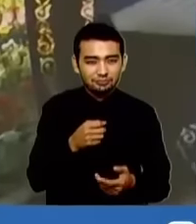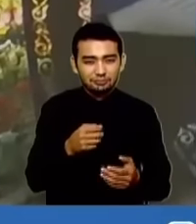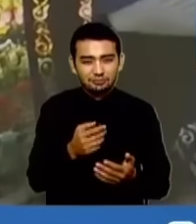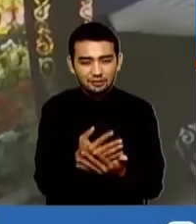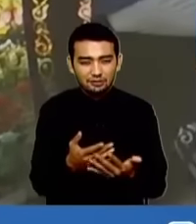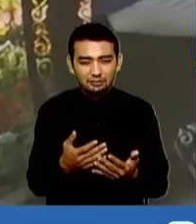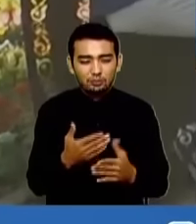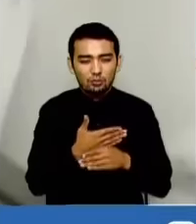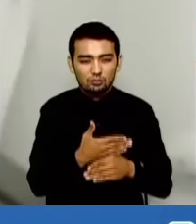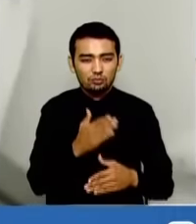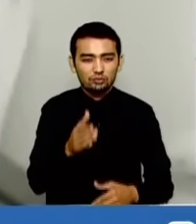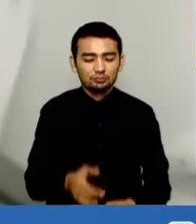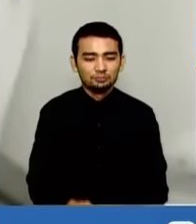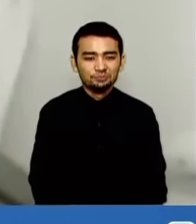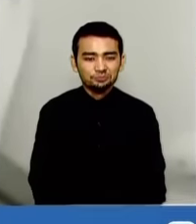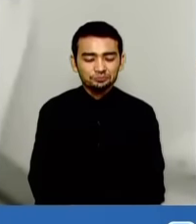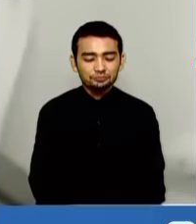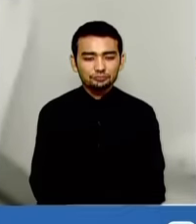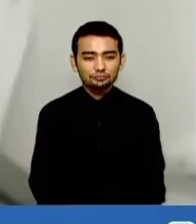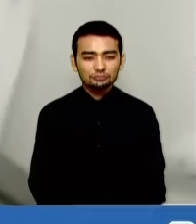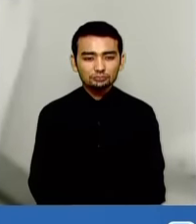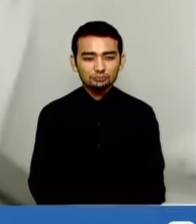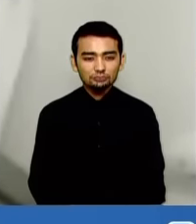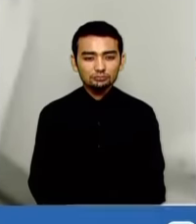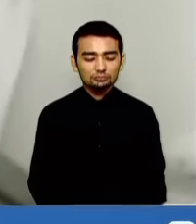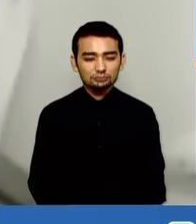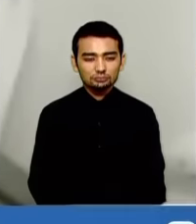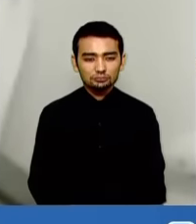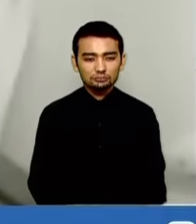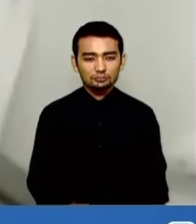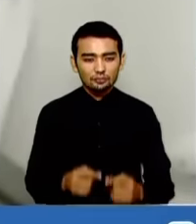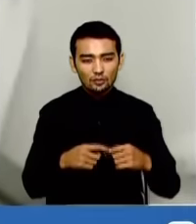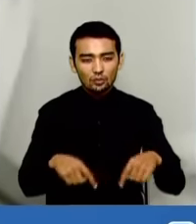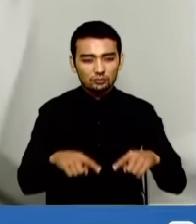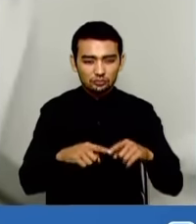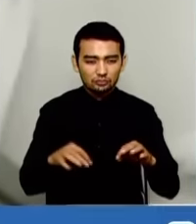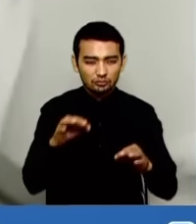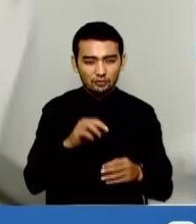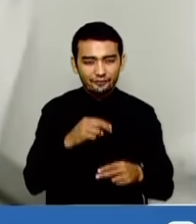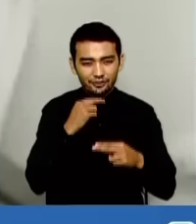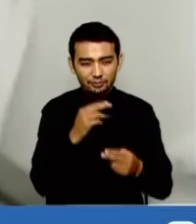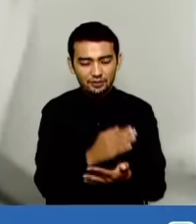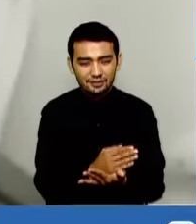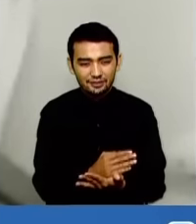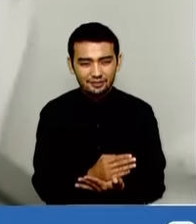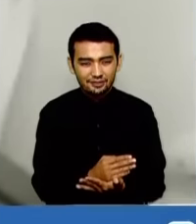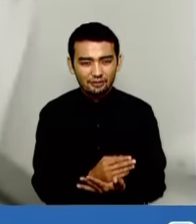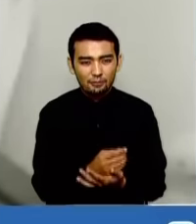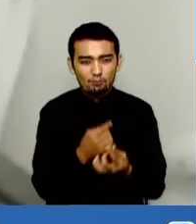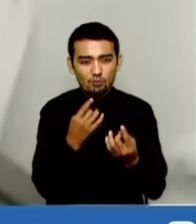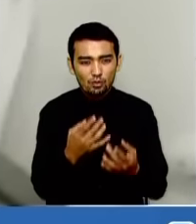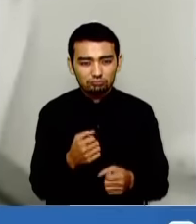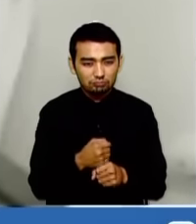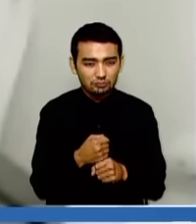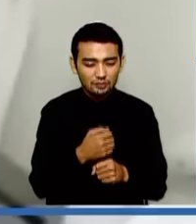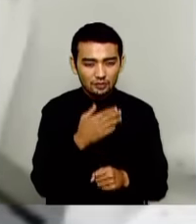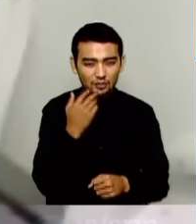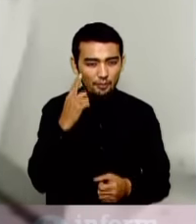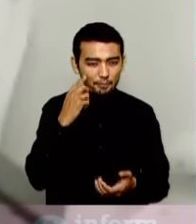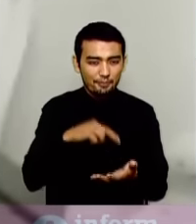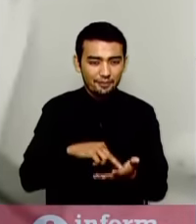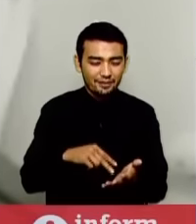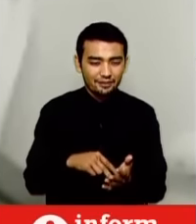компании. Общественность больше будет уделять внимание их работе. Не просто, а в плане того,